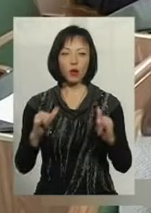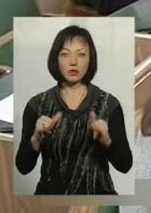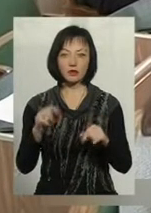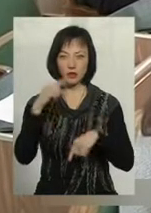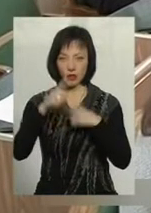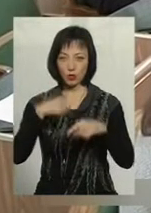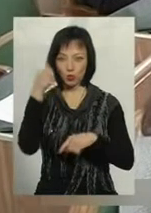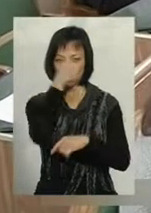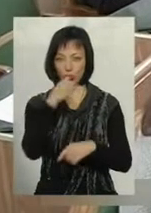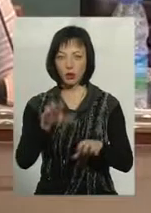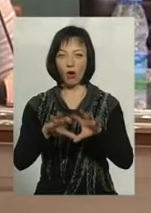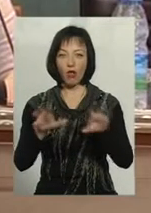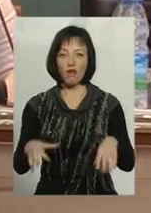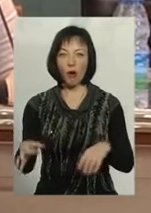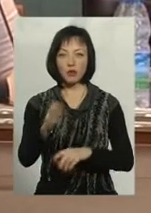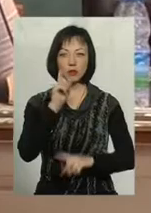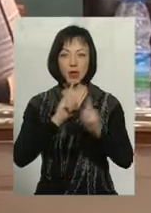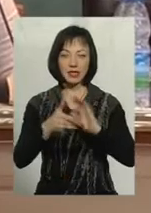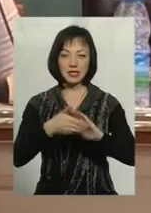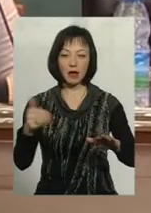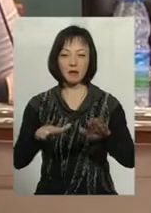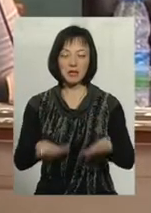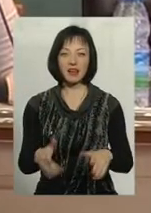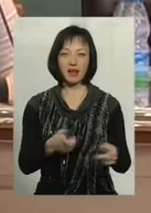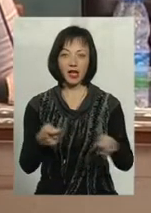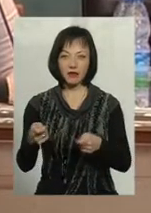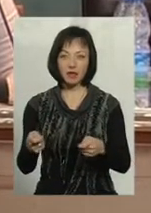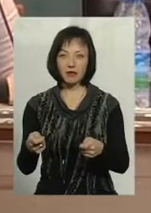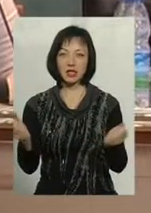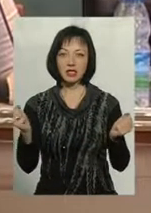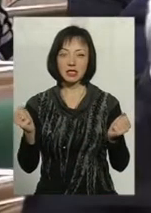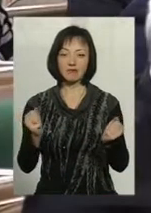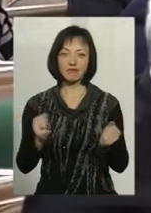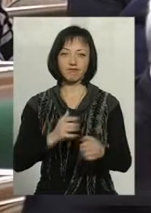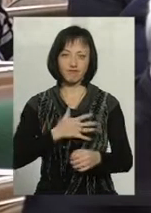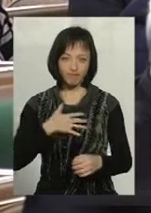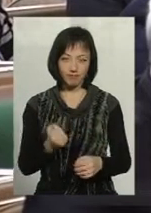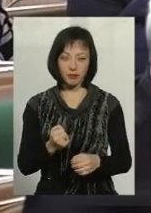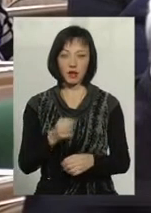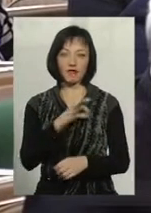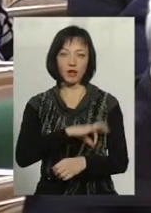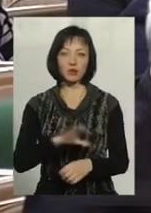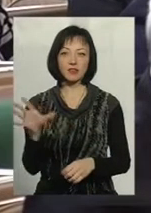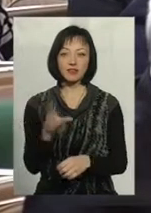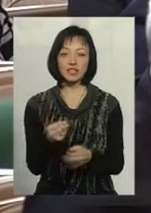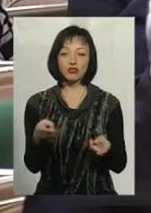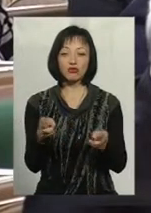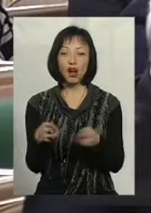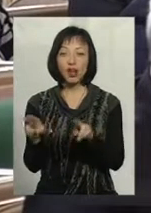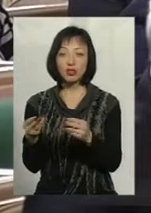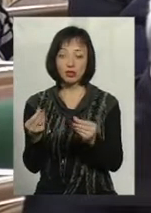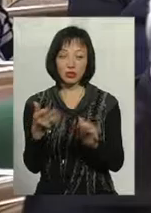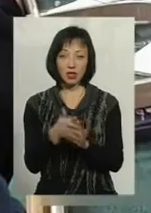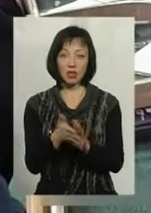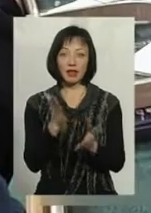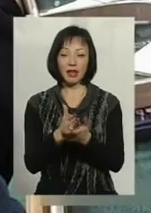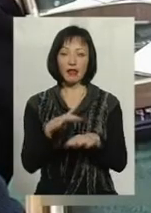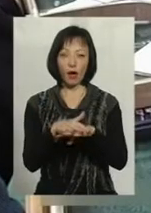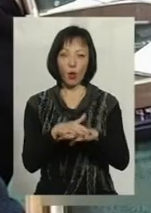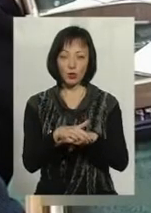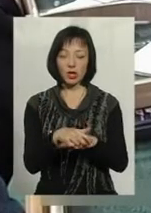чергу, наголошують фінансисти, треба забути, що таке зарплата у конвертах. Лише у Хмельницькому понад 15 тисяч осіб працюють у тіні,